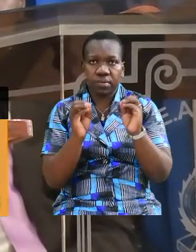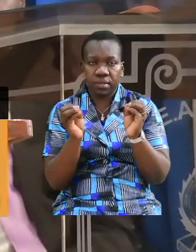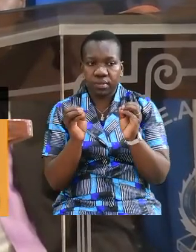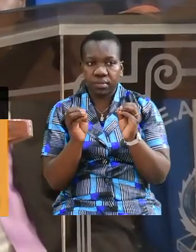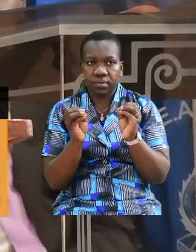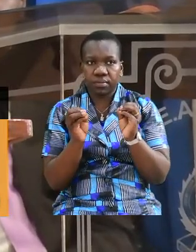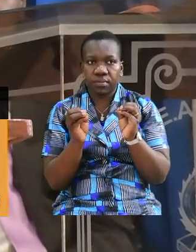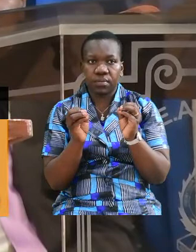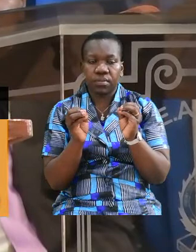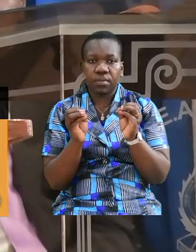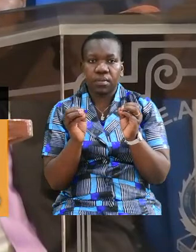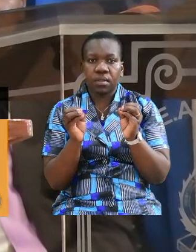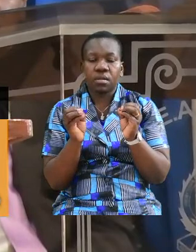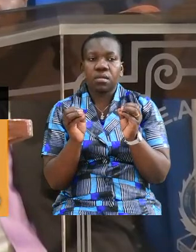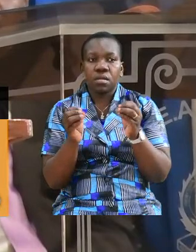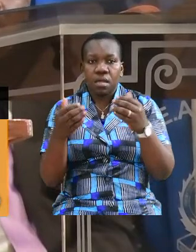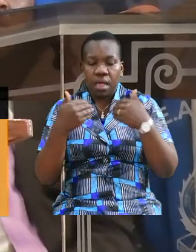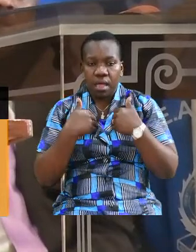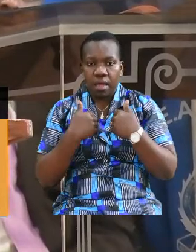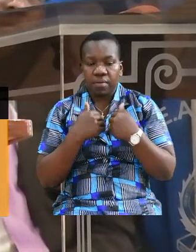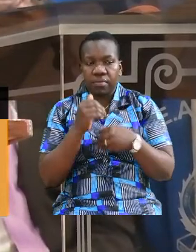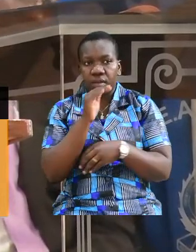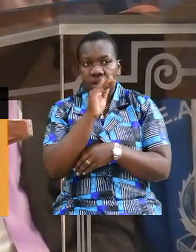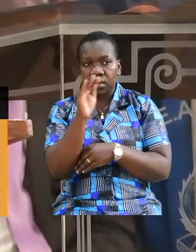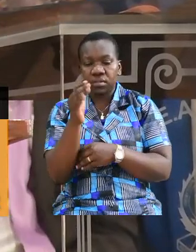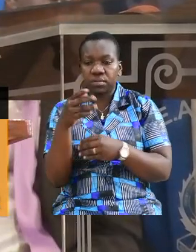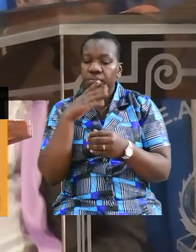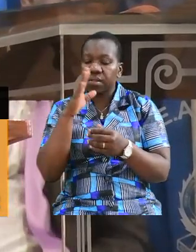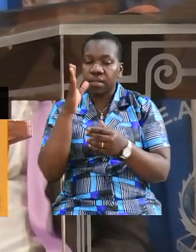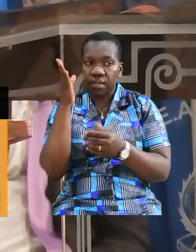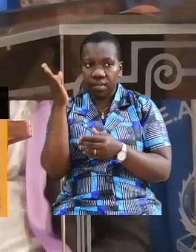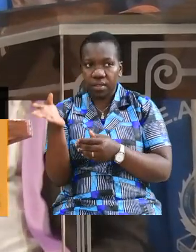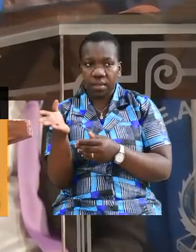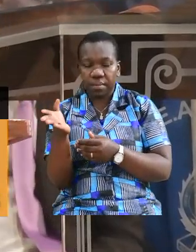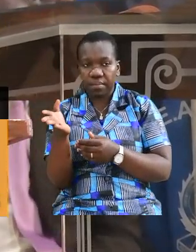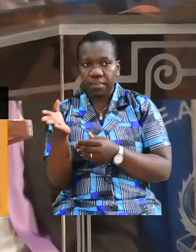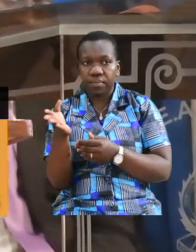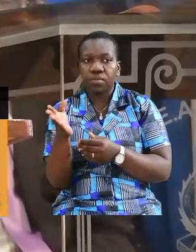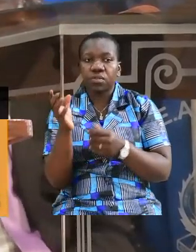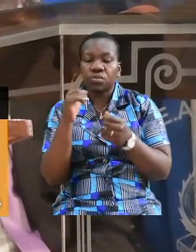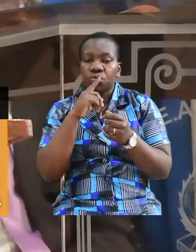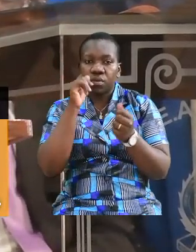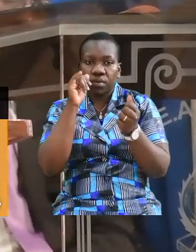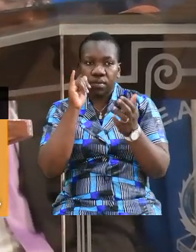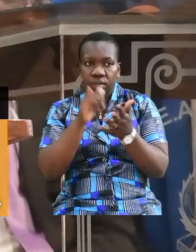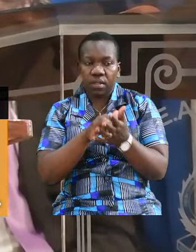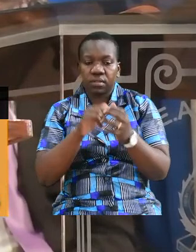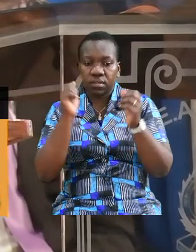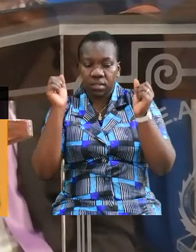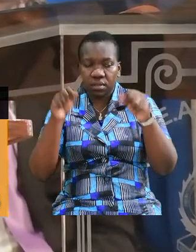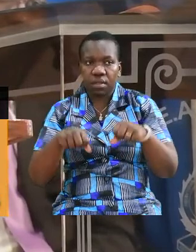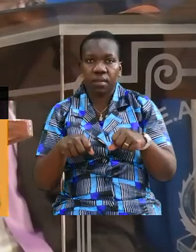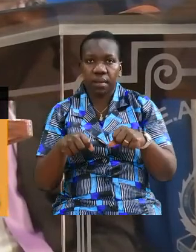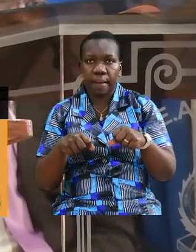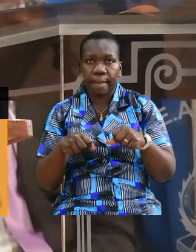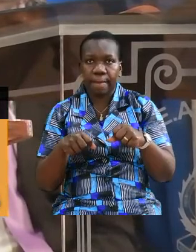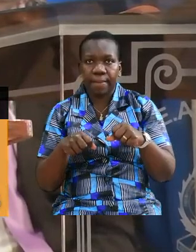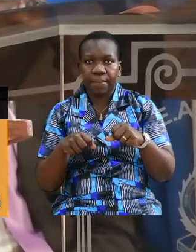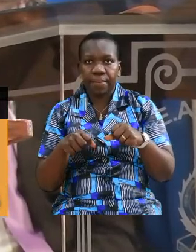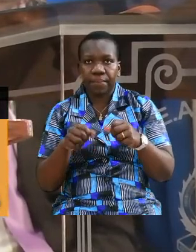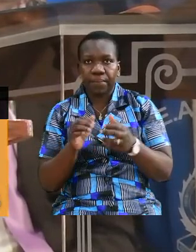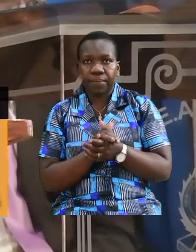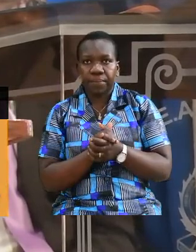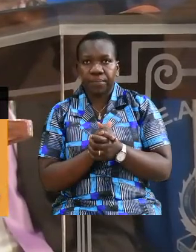Kwa hivyo unaomba upitie pale ndio jina ya district yako ikaweze kuingizwa.